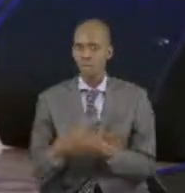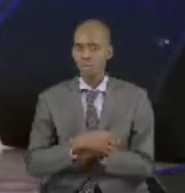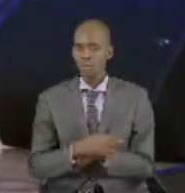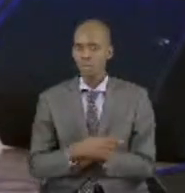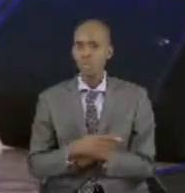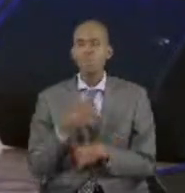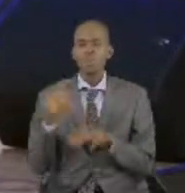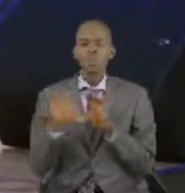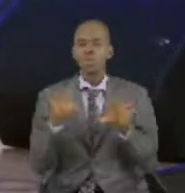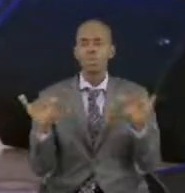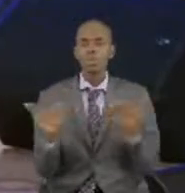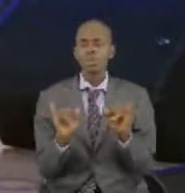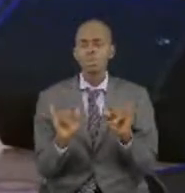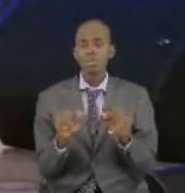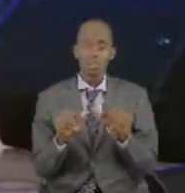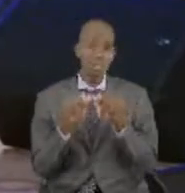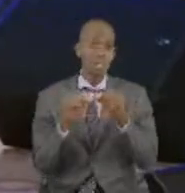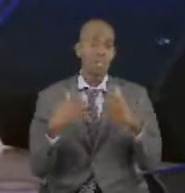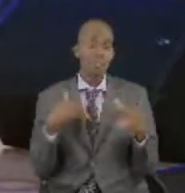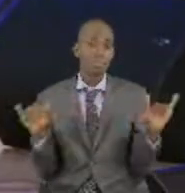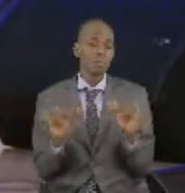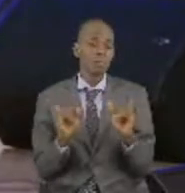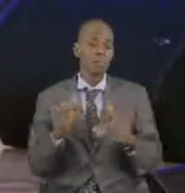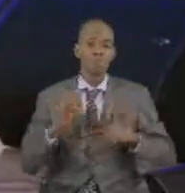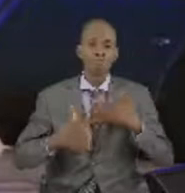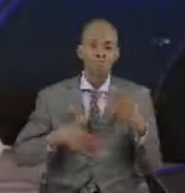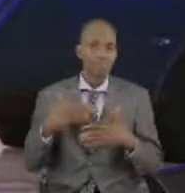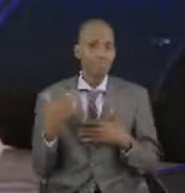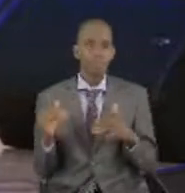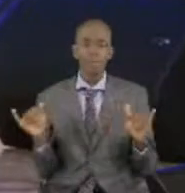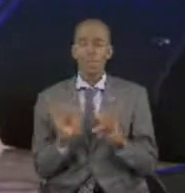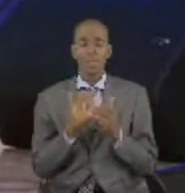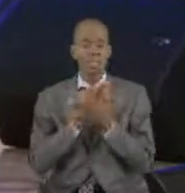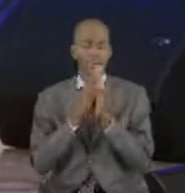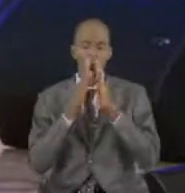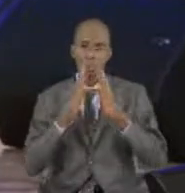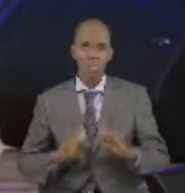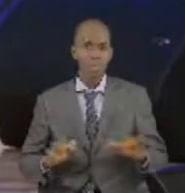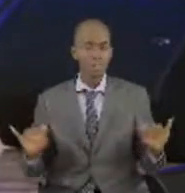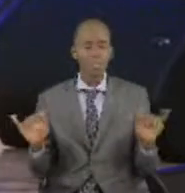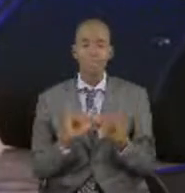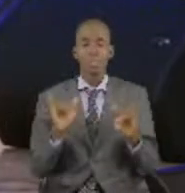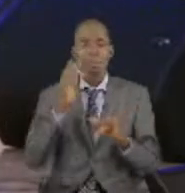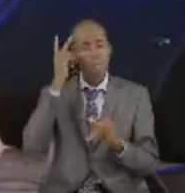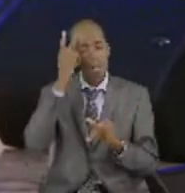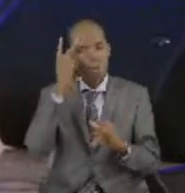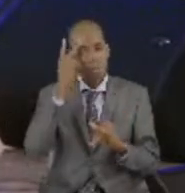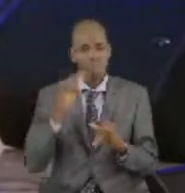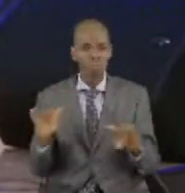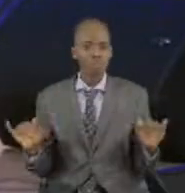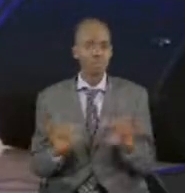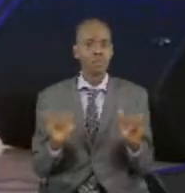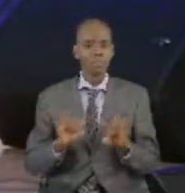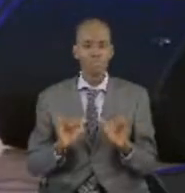avez encore la même joueur avez vous encore la même peine avez vous encore le même vieux d'efforts avez vous encore la même poursuit tant